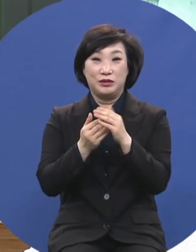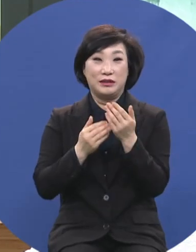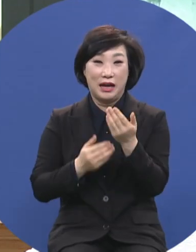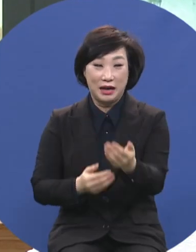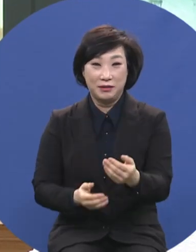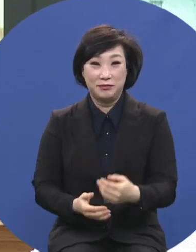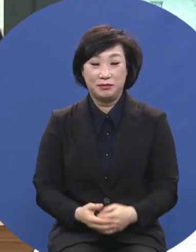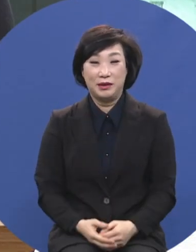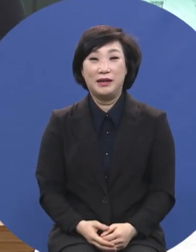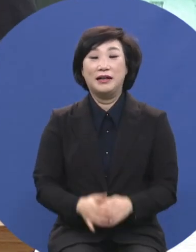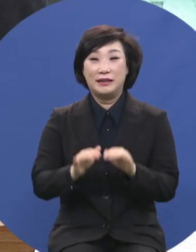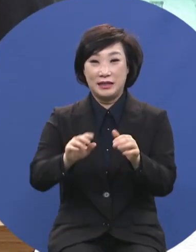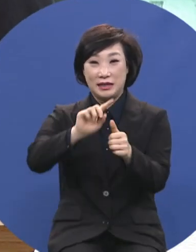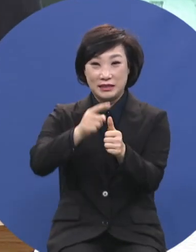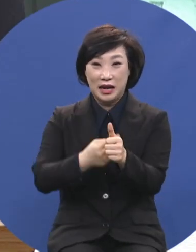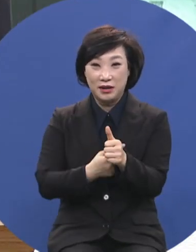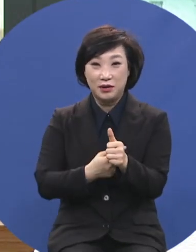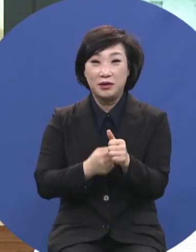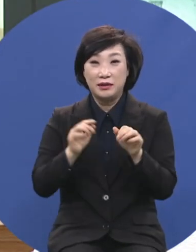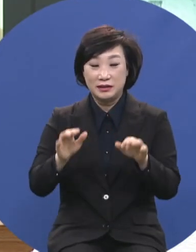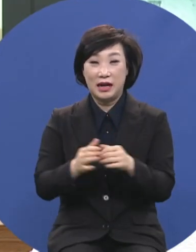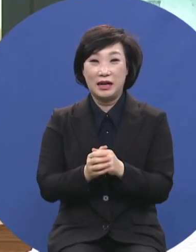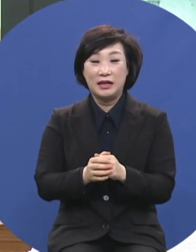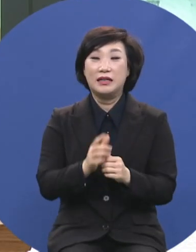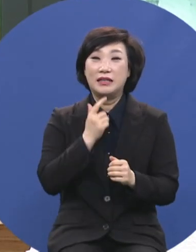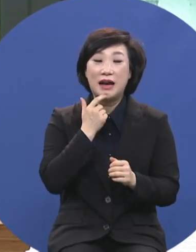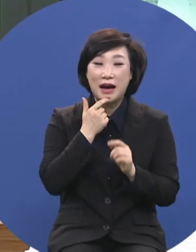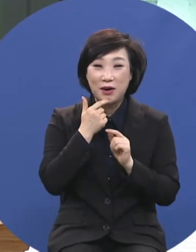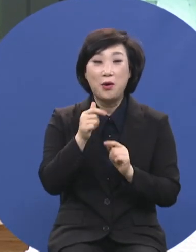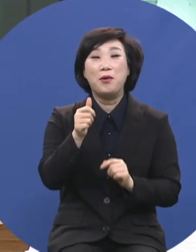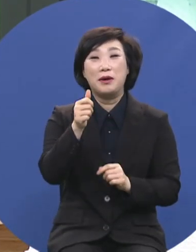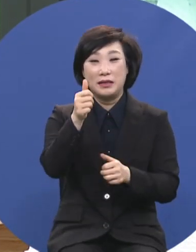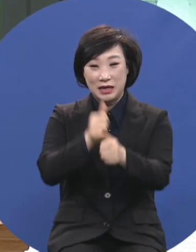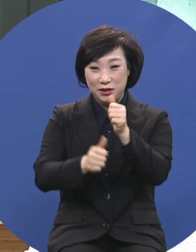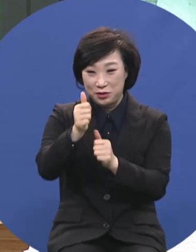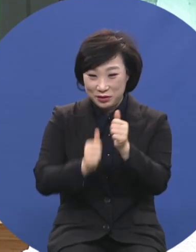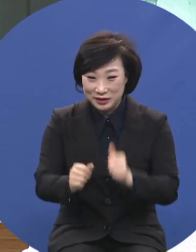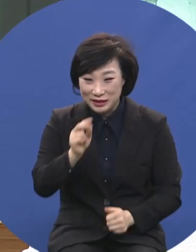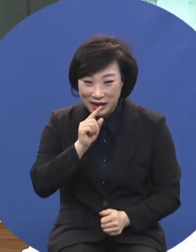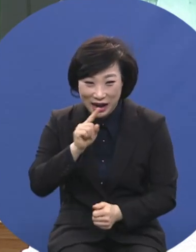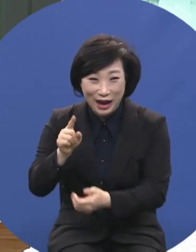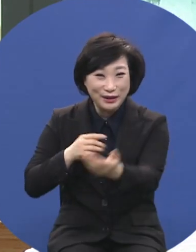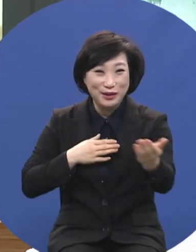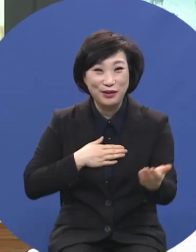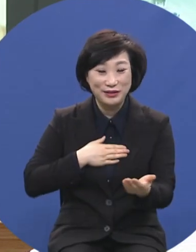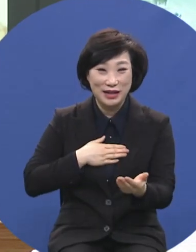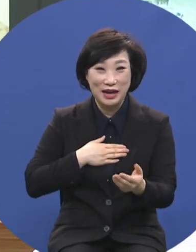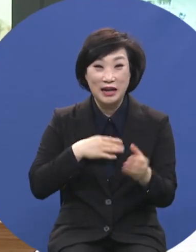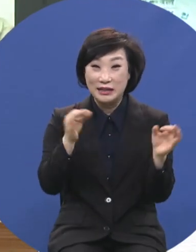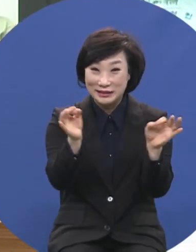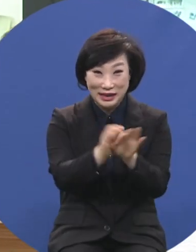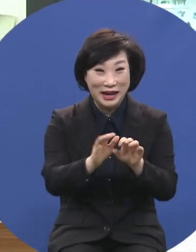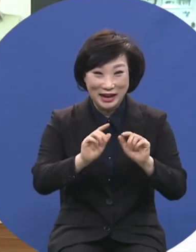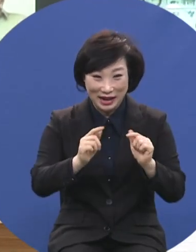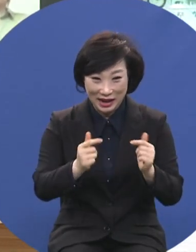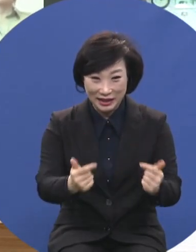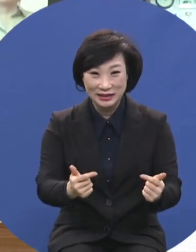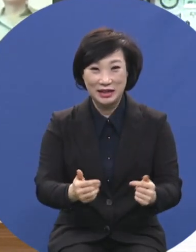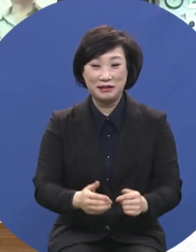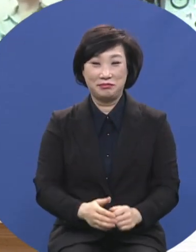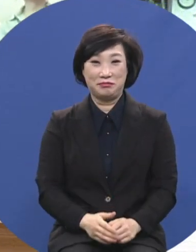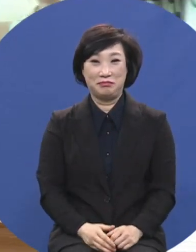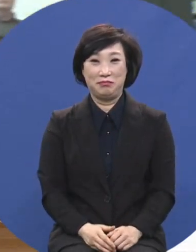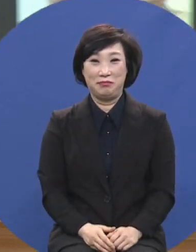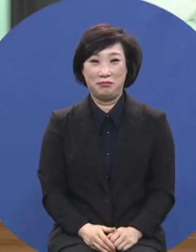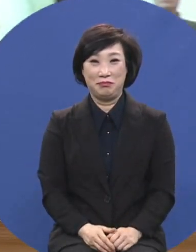이루어진다. 그러므로 야곱의 자손들아 너희가 소멸되지 아니하리라.